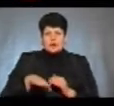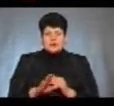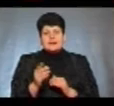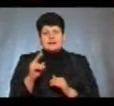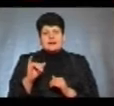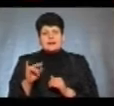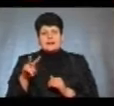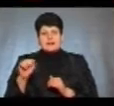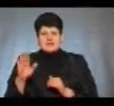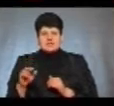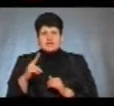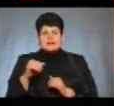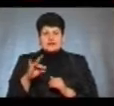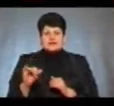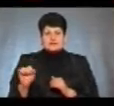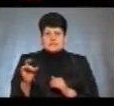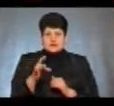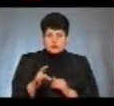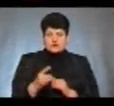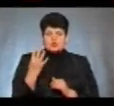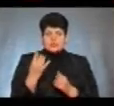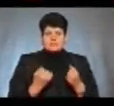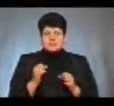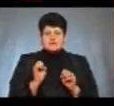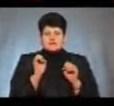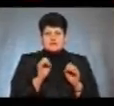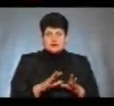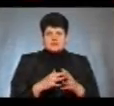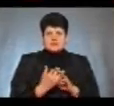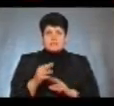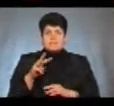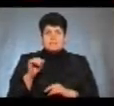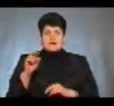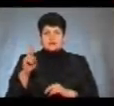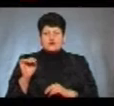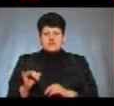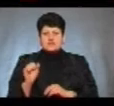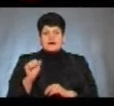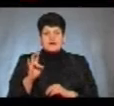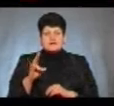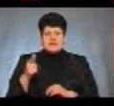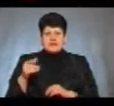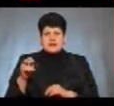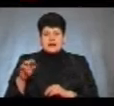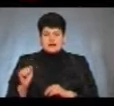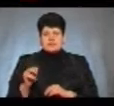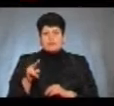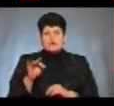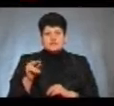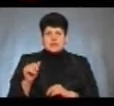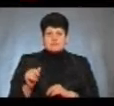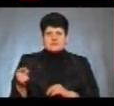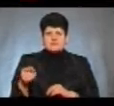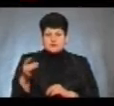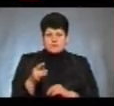Ілавче, Буданів і Дарахів Теребовлянського району. 4 машини відвезуть до амбулаторій сіл Мишковичі, Ангелівка, Баворів і Почапинці